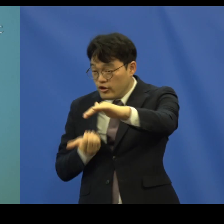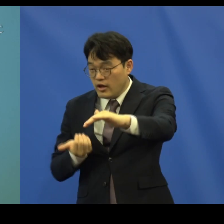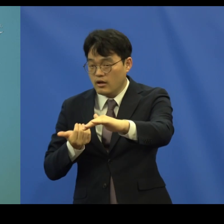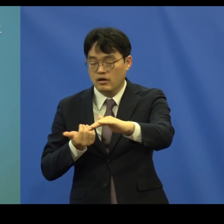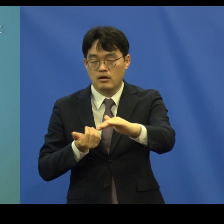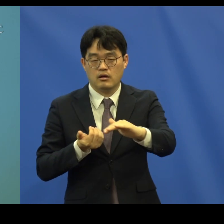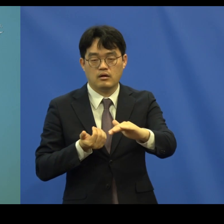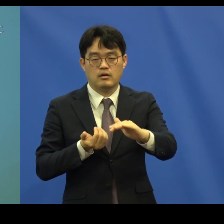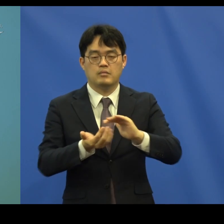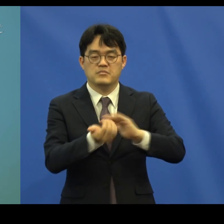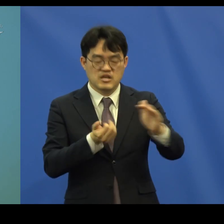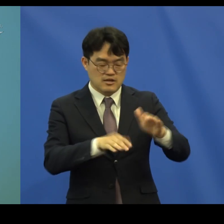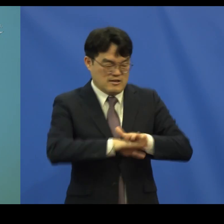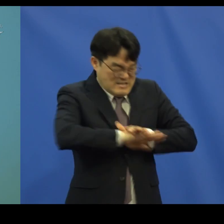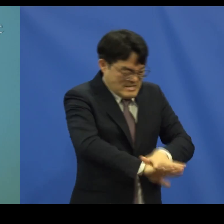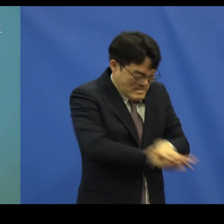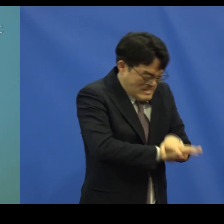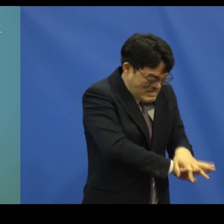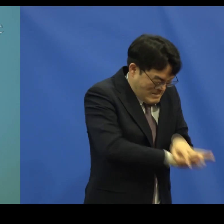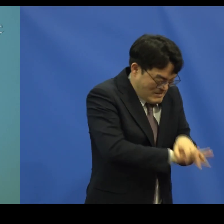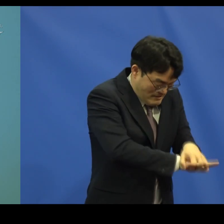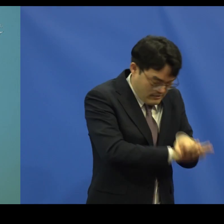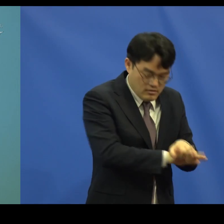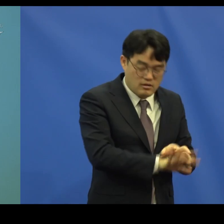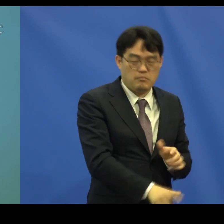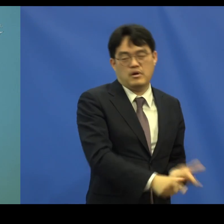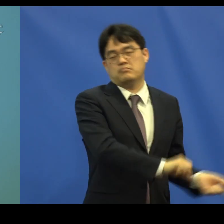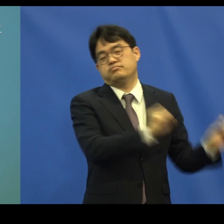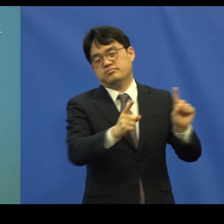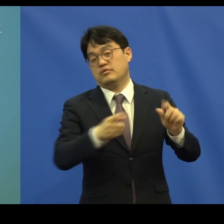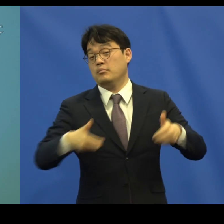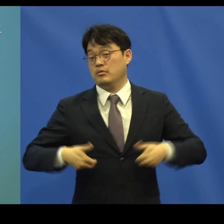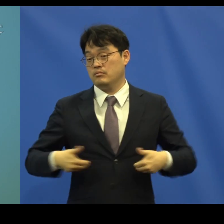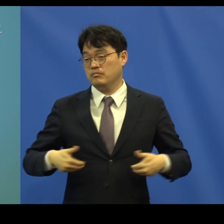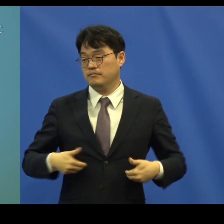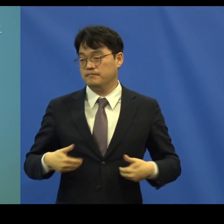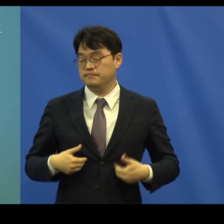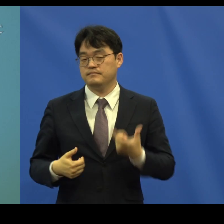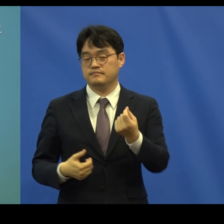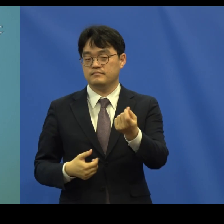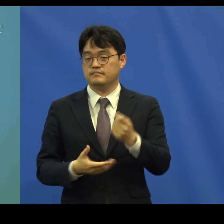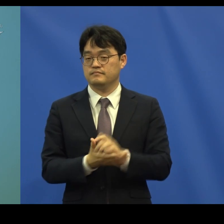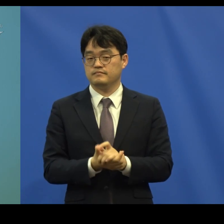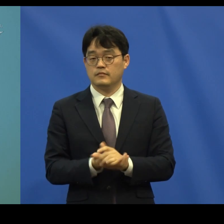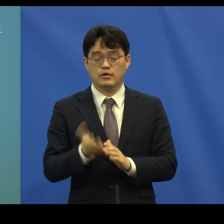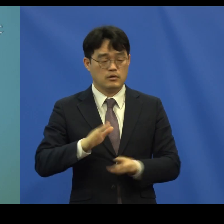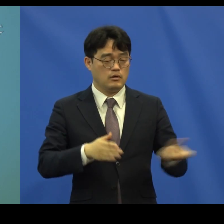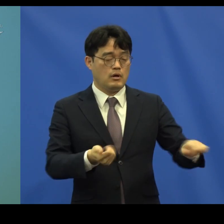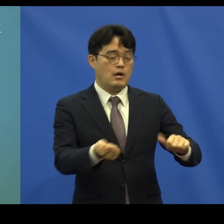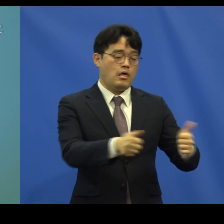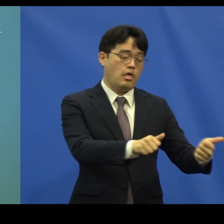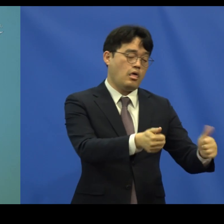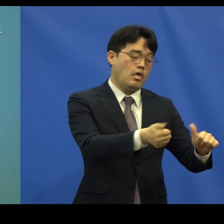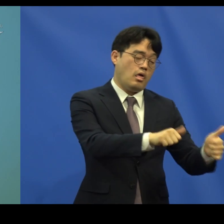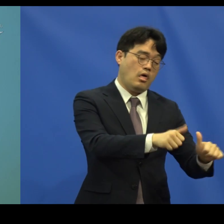타이밍. 자, 문제는 죽음으로 달려가는 교회는 스스로 그 죽음의 상황을 인식하지 못하는 데 달려있어요.